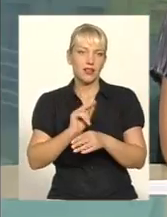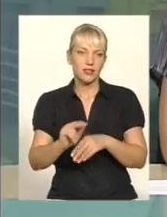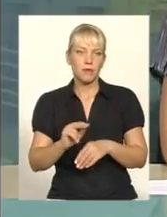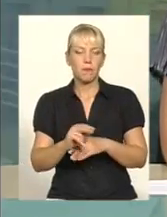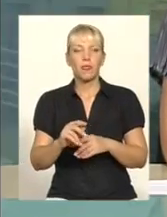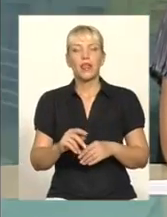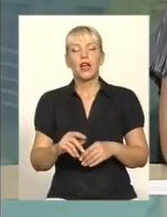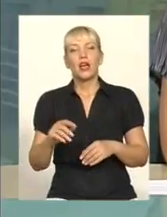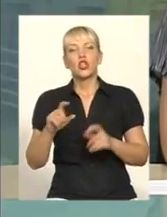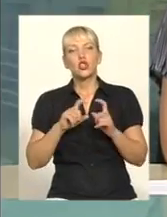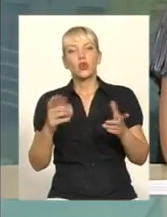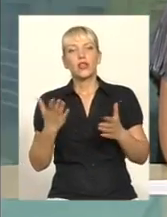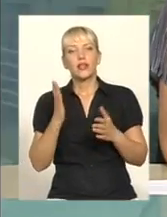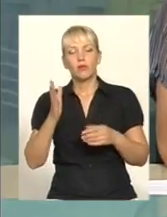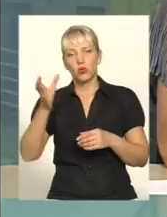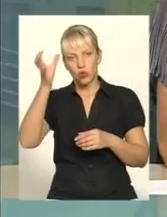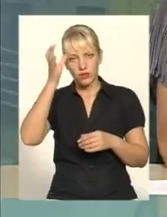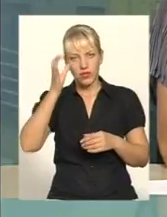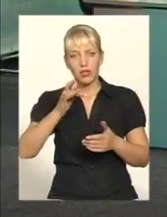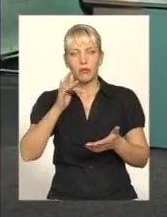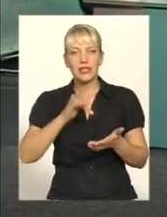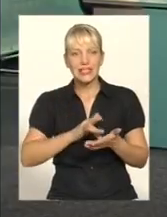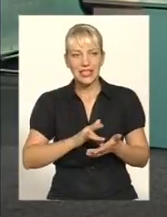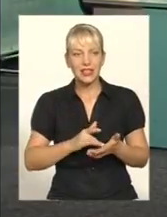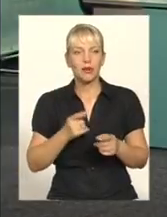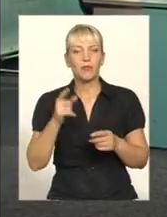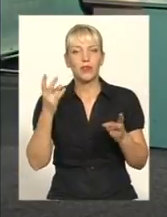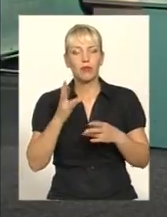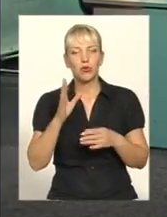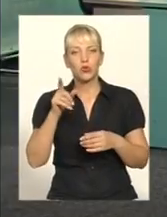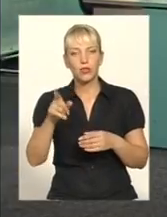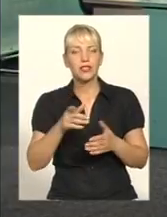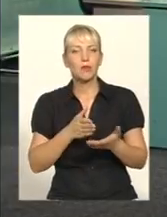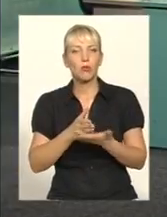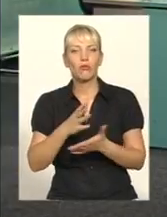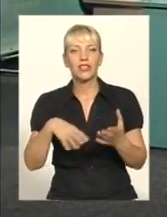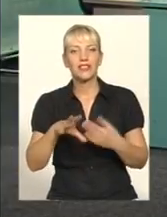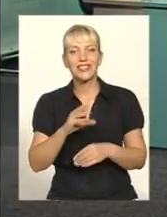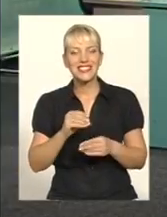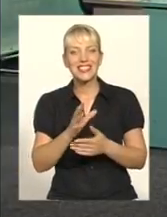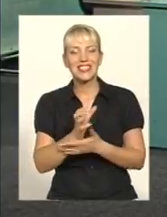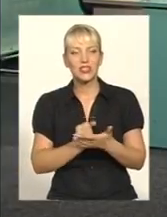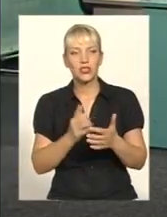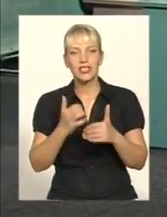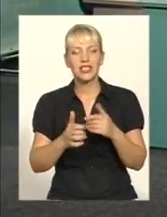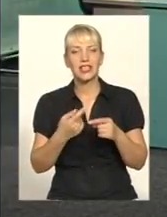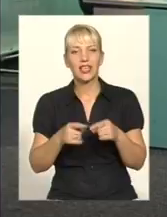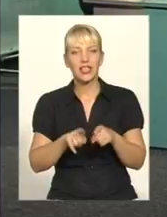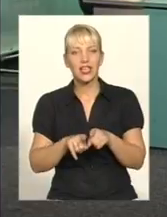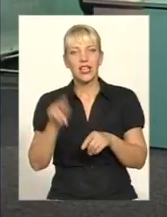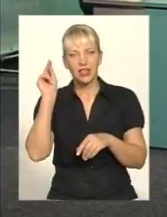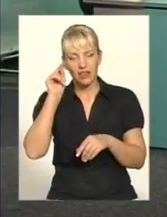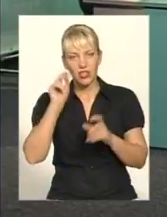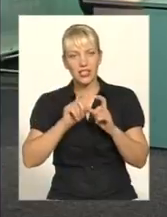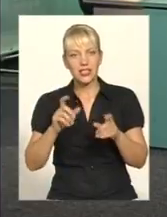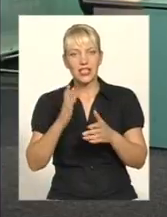такими освітніми центрами, треба туди спрямувати всі ресурси. Серед таких навчальних закладів є